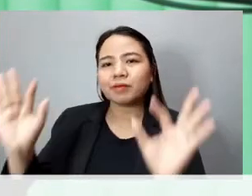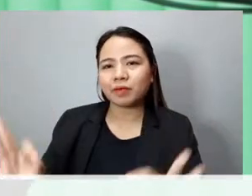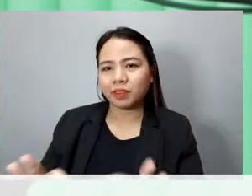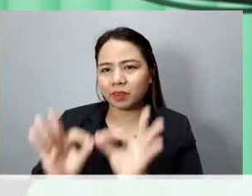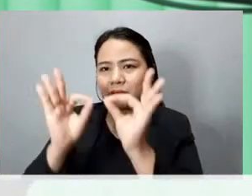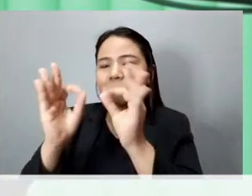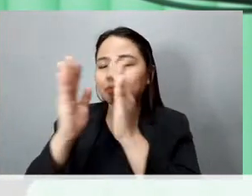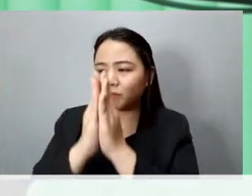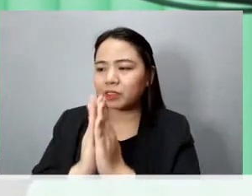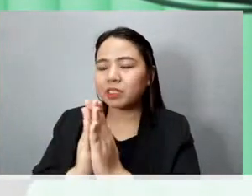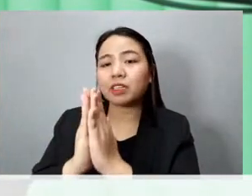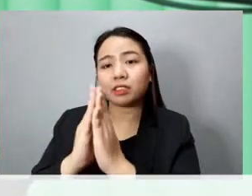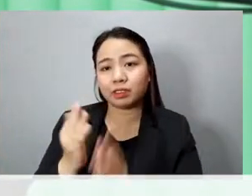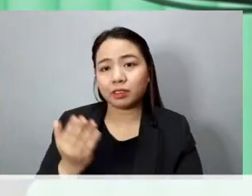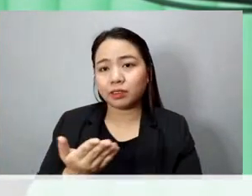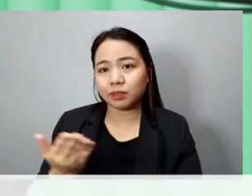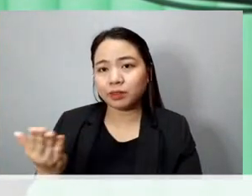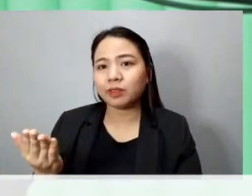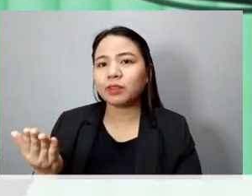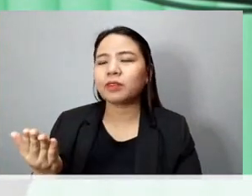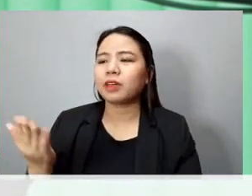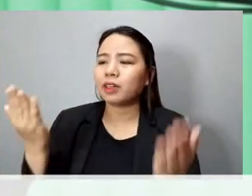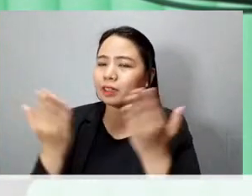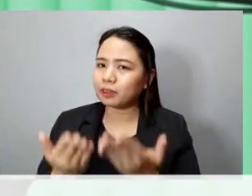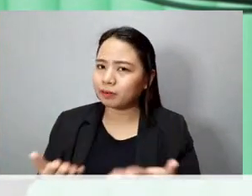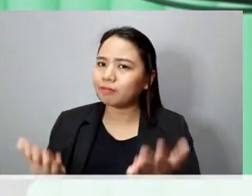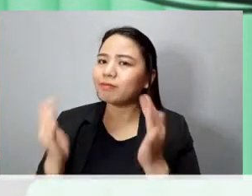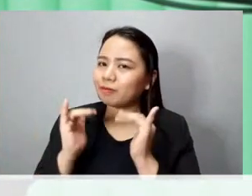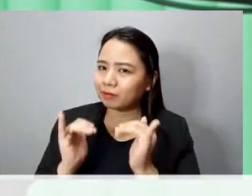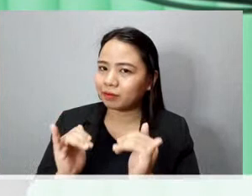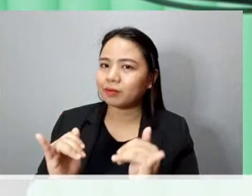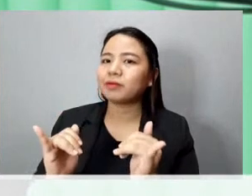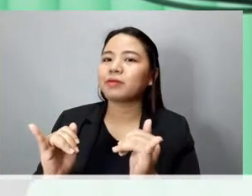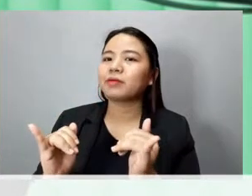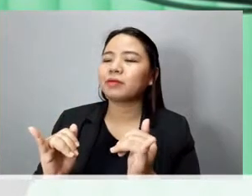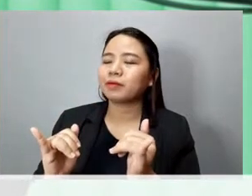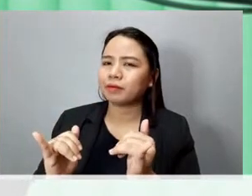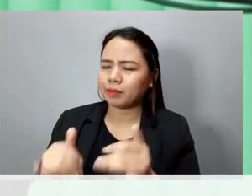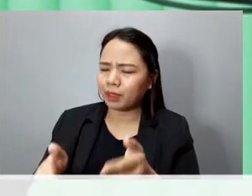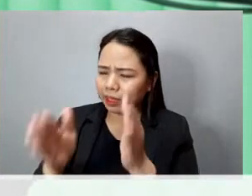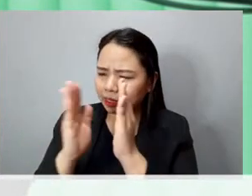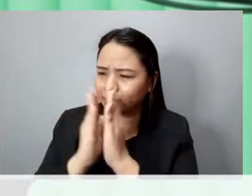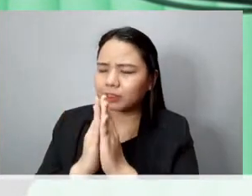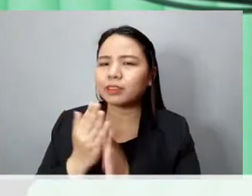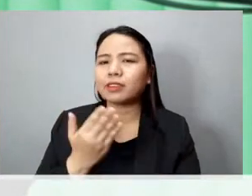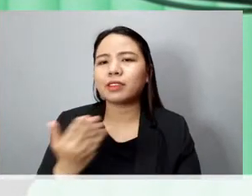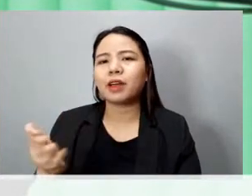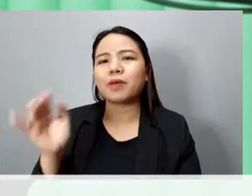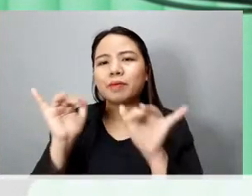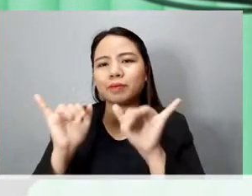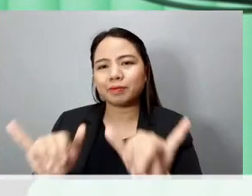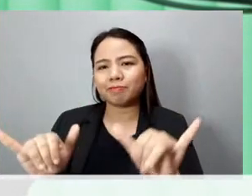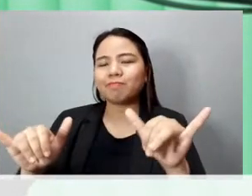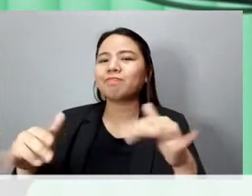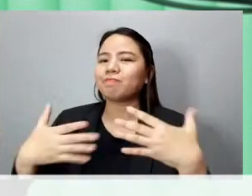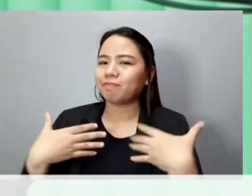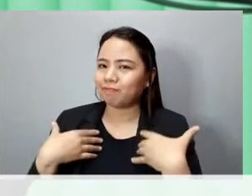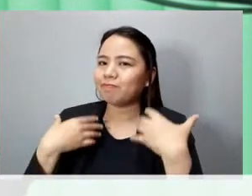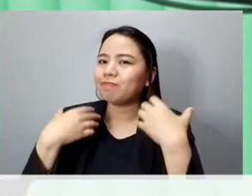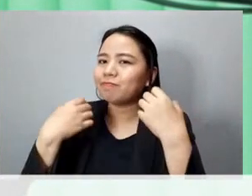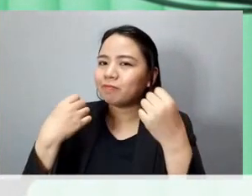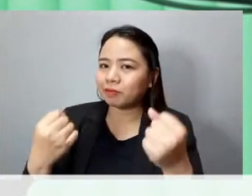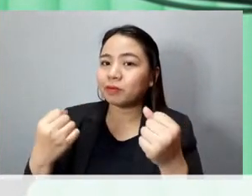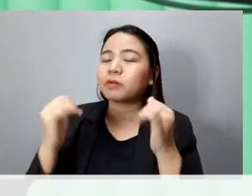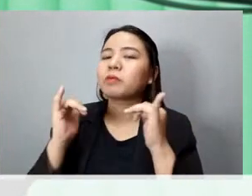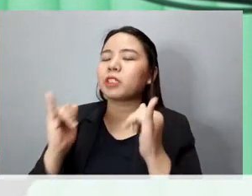sila. At sa mga nandito pa, hingin natin na sila'y manatiling malusog at manatiling